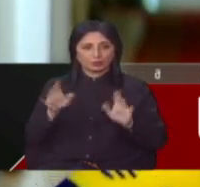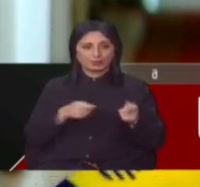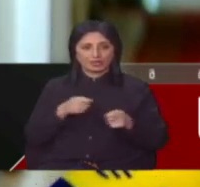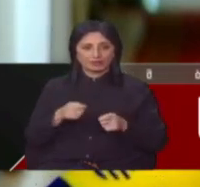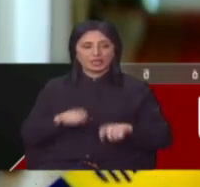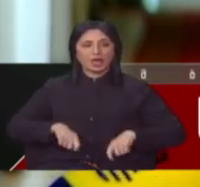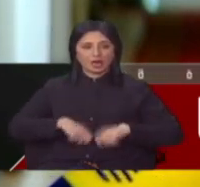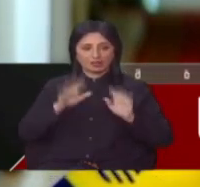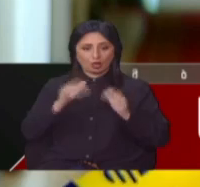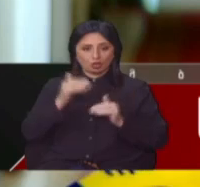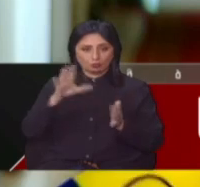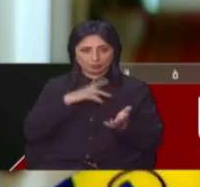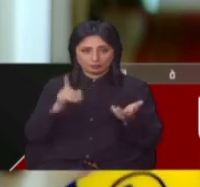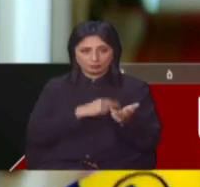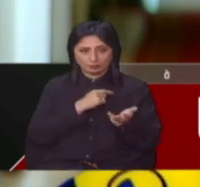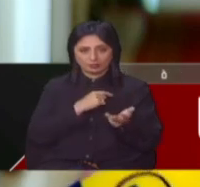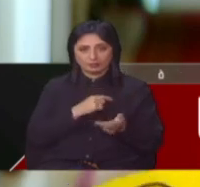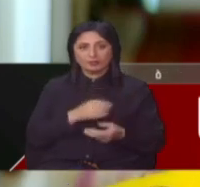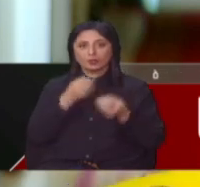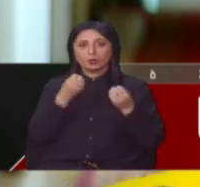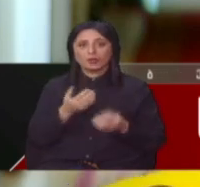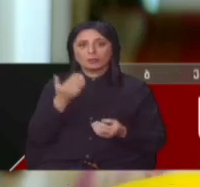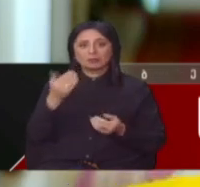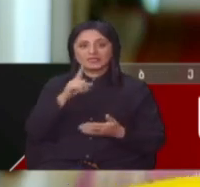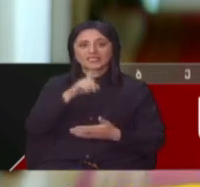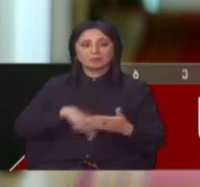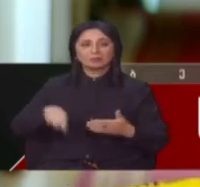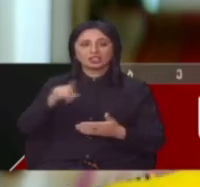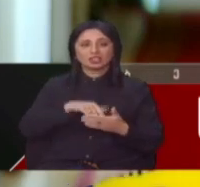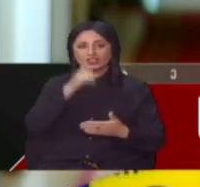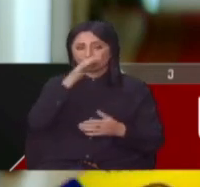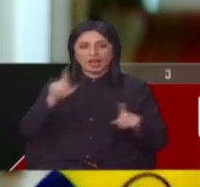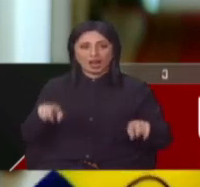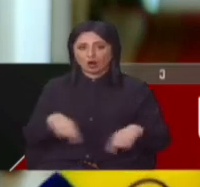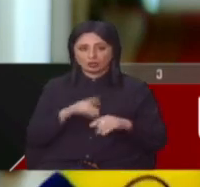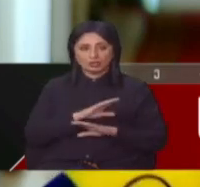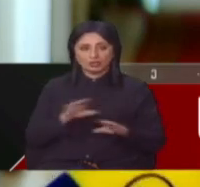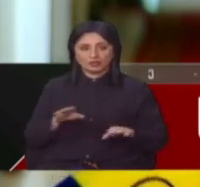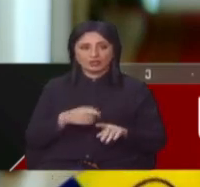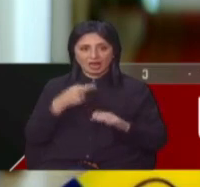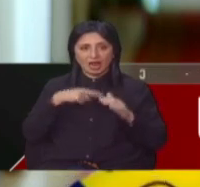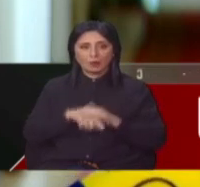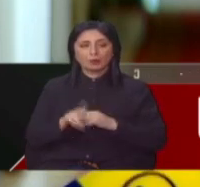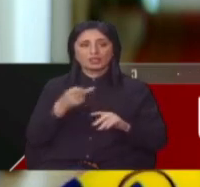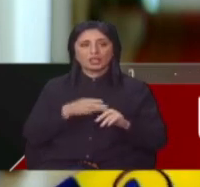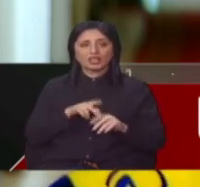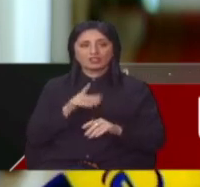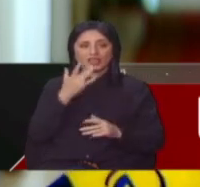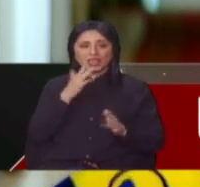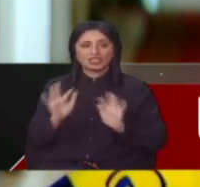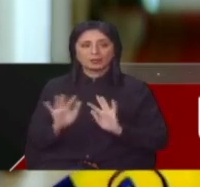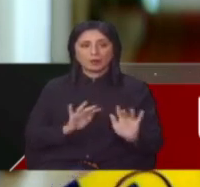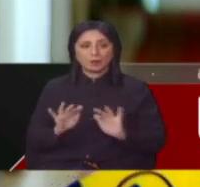პრეზიდენტი არღვევდა კონსტიტუციას, უბრალოდ მისი იმპიჩმენტი ვერ განხორციელდა გამომდინარე იქიდან რომ